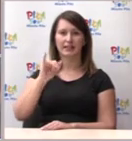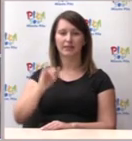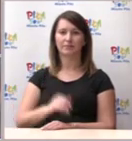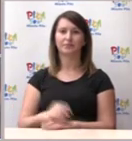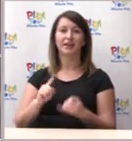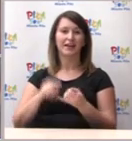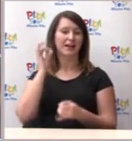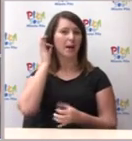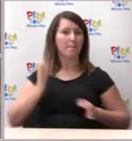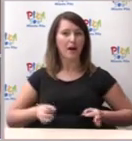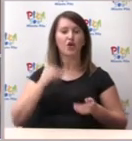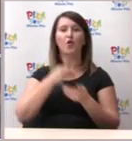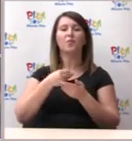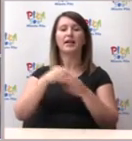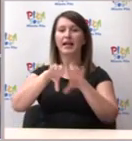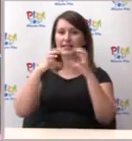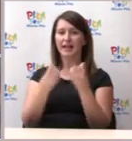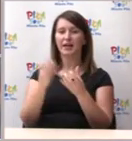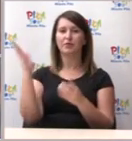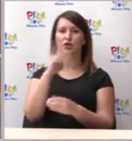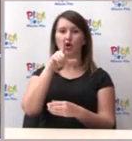oraz skarbnik gminy Piła panią Ewelinę Ślugańską.